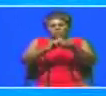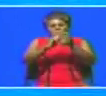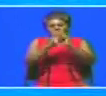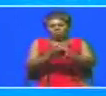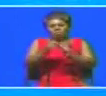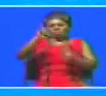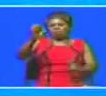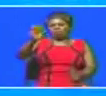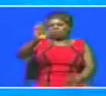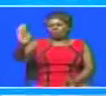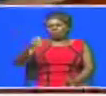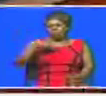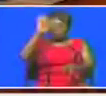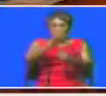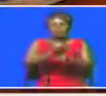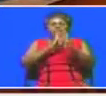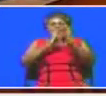Kirui ana maelezo zaidi.